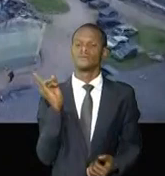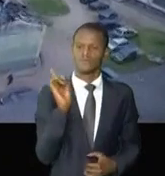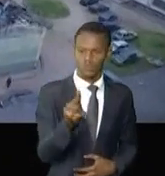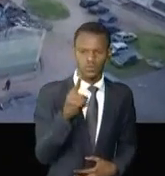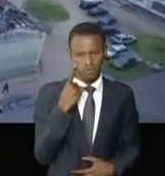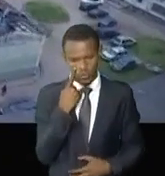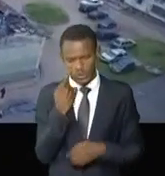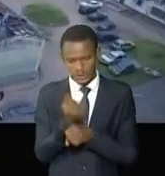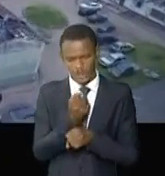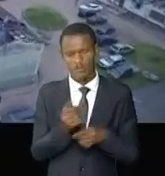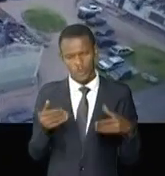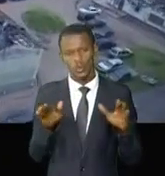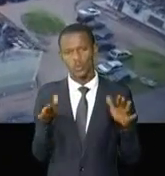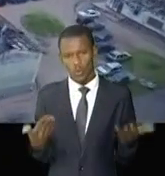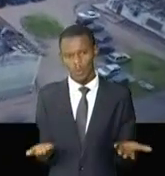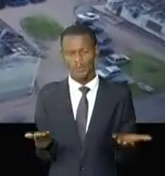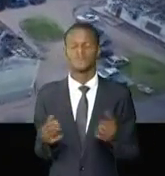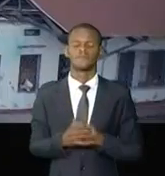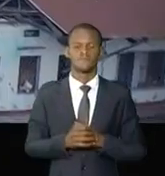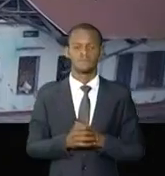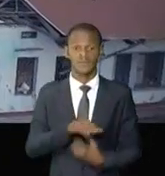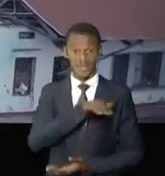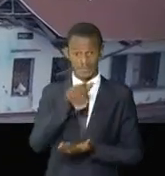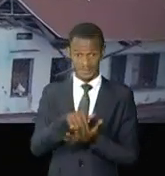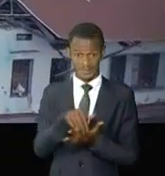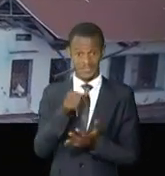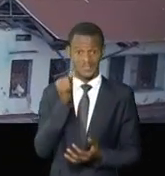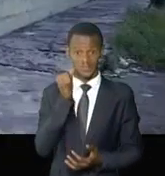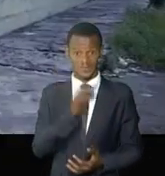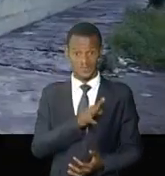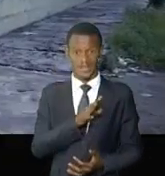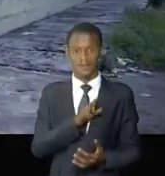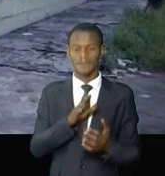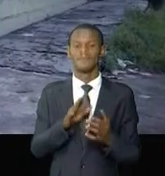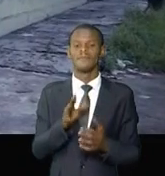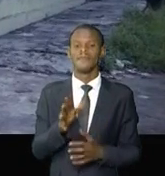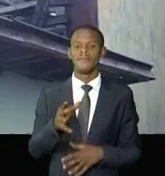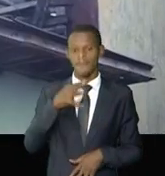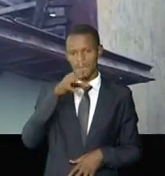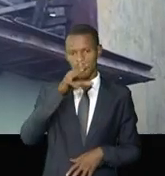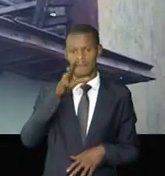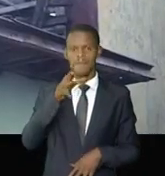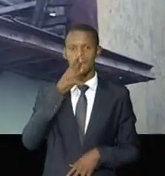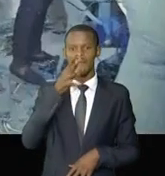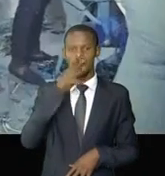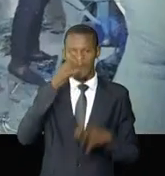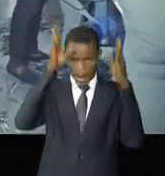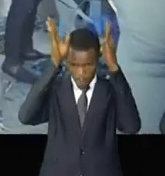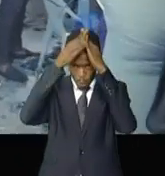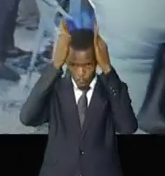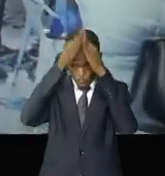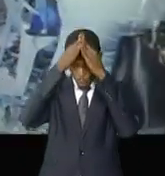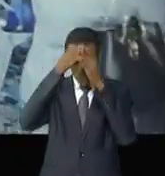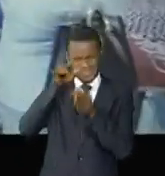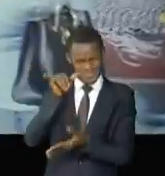Le centre féminin Marie-Antoinette Mobutu, sur la 13e rue Limété, était une ingénieuse UDI pour l'encadrement et la